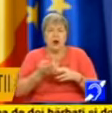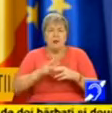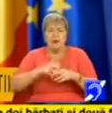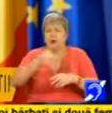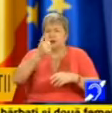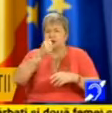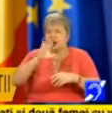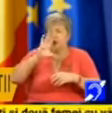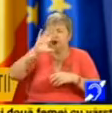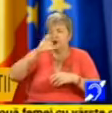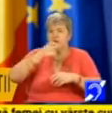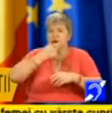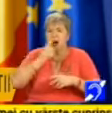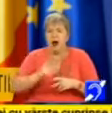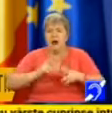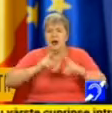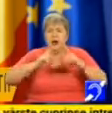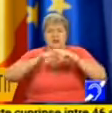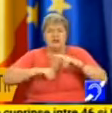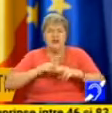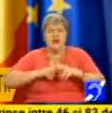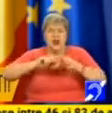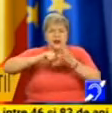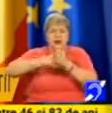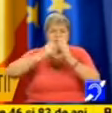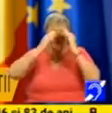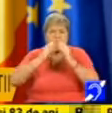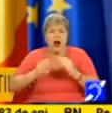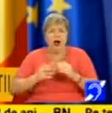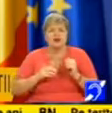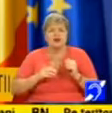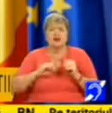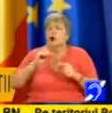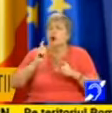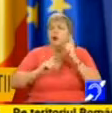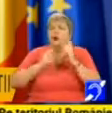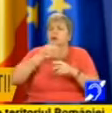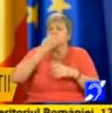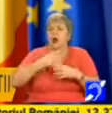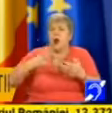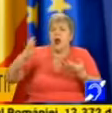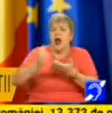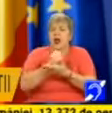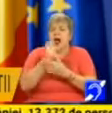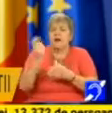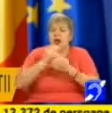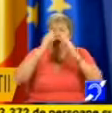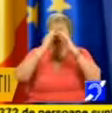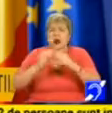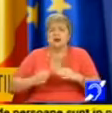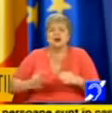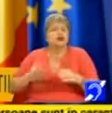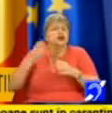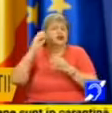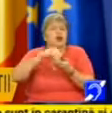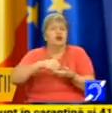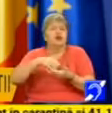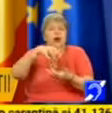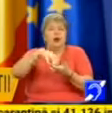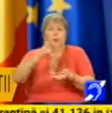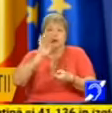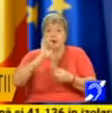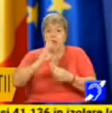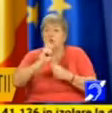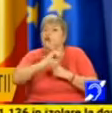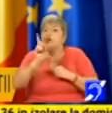ani să fie carantinate, ba chiar să fie luate de acasă și duse în anumite zone de carantină. Dragii mei, așa